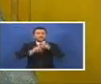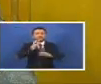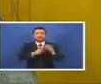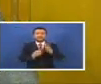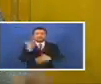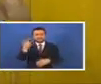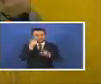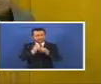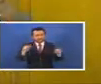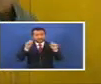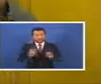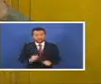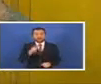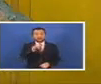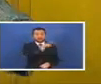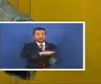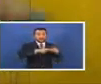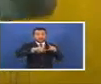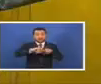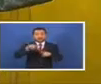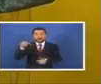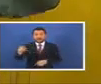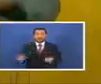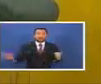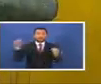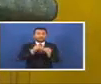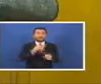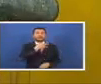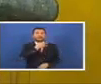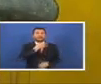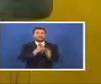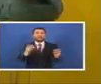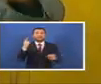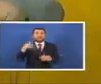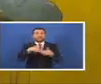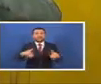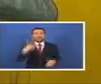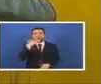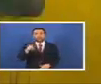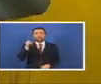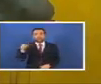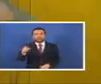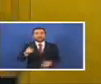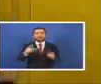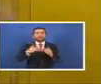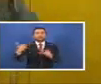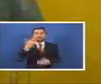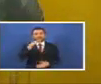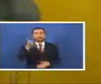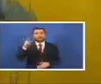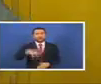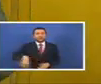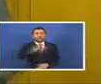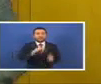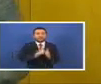yarattınız. Mazlumun ahıyla arş arasında hiçbir engel de yoktur, mesafe de yoktur. Bunu